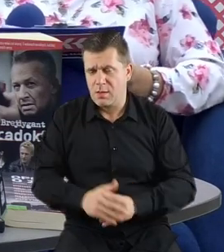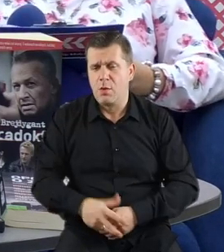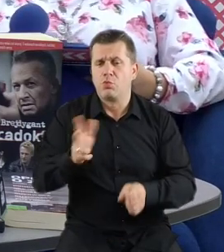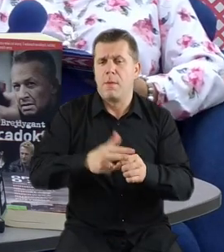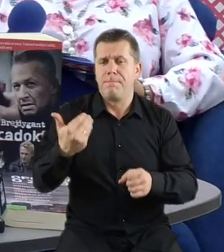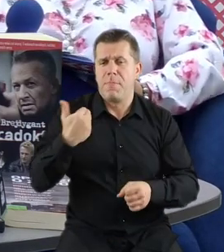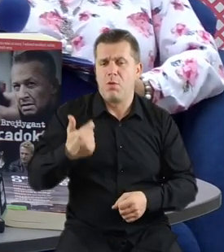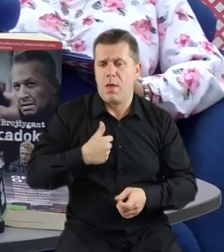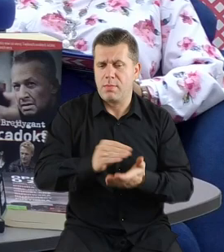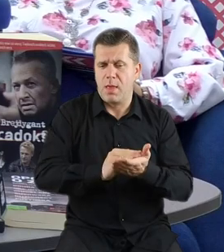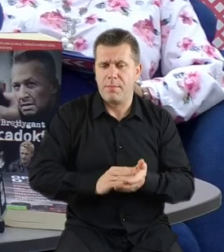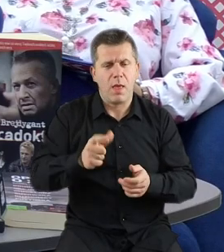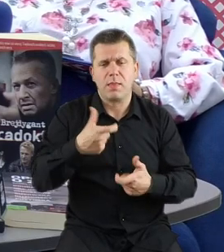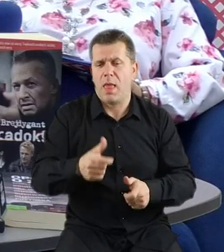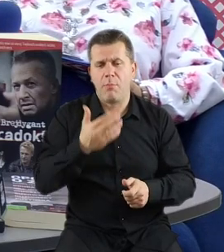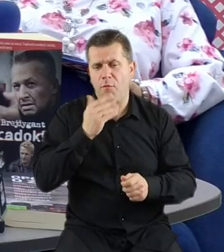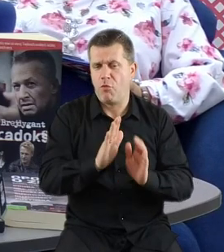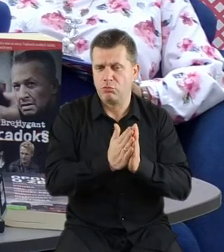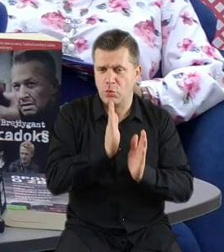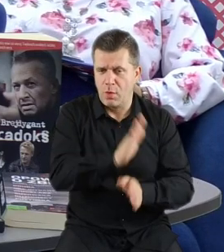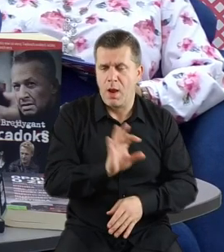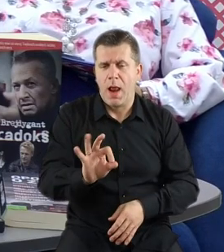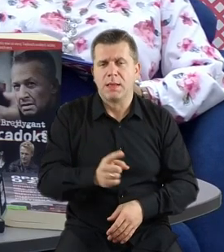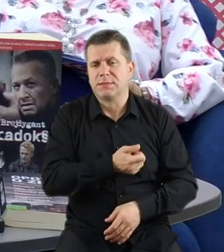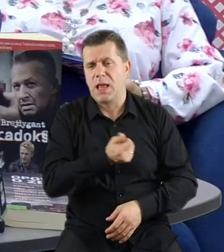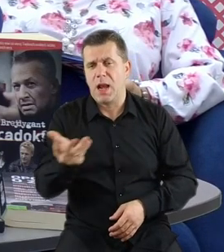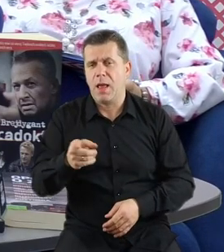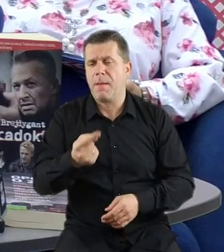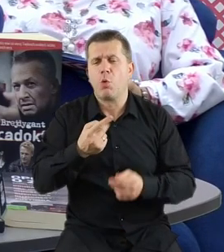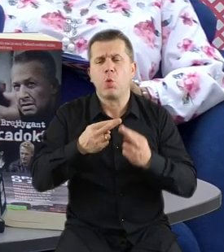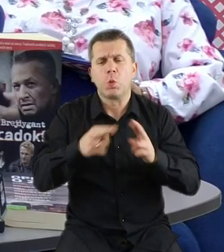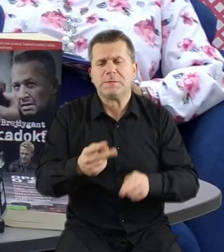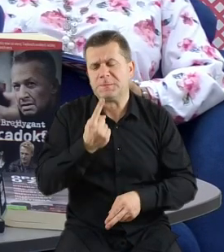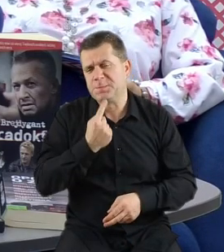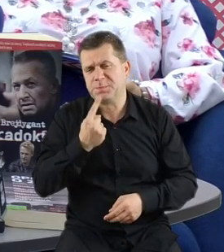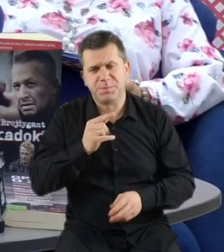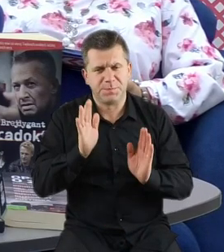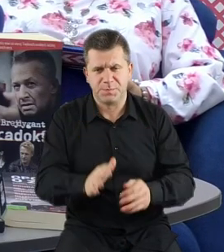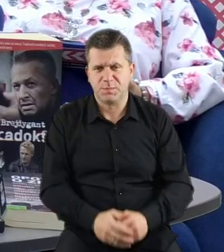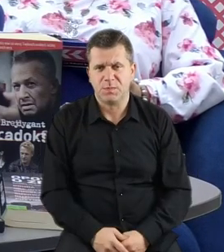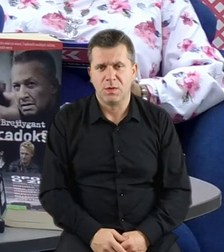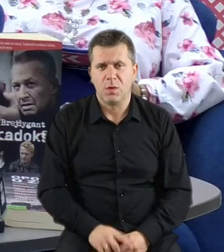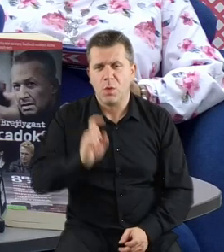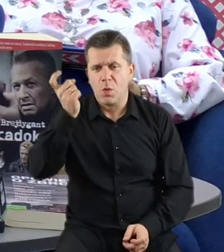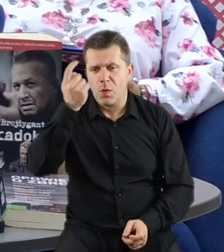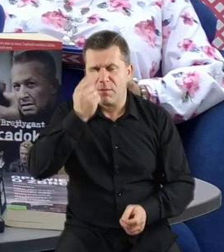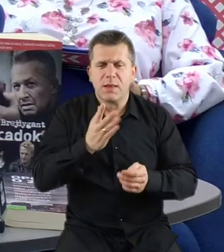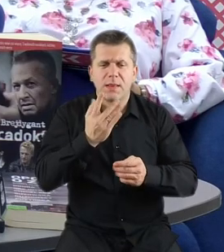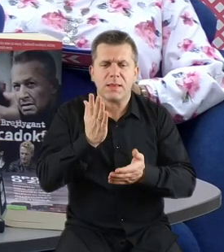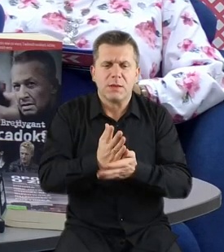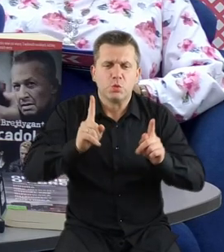ja napisałem. Już nie mówię o książce, ale o serialu. No ale to nie są różnice takie, głównie to są